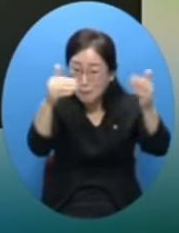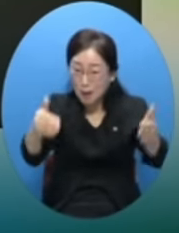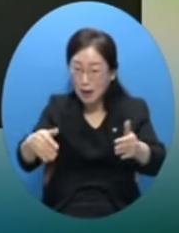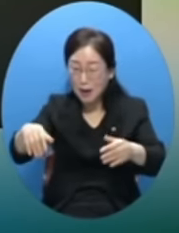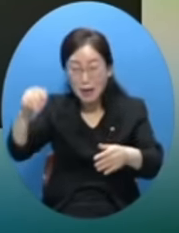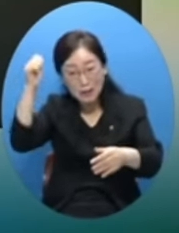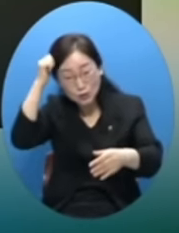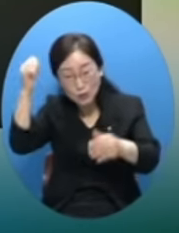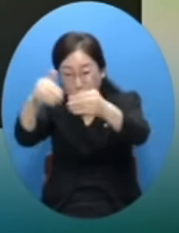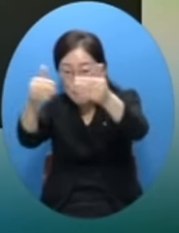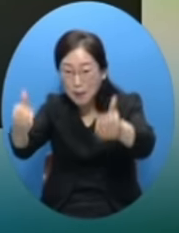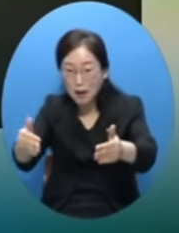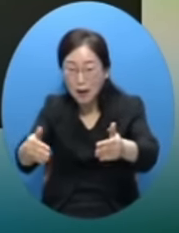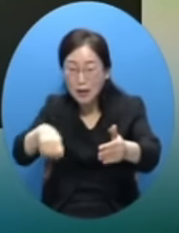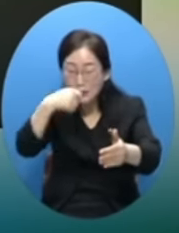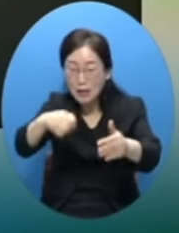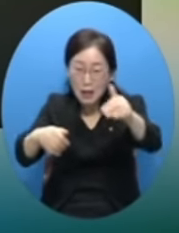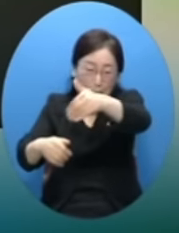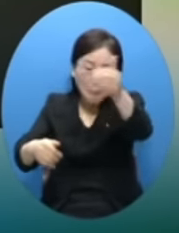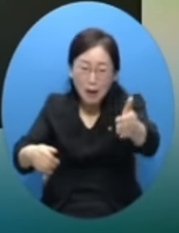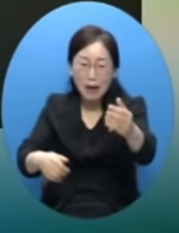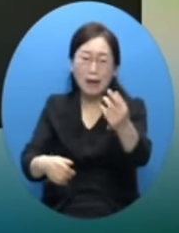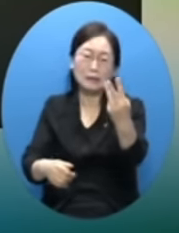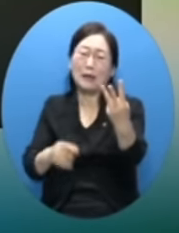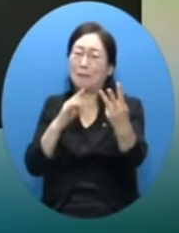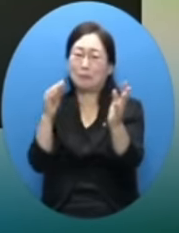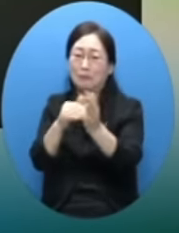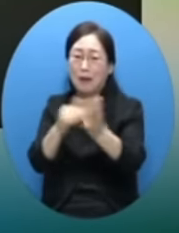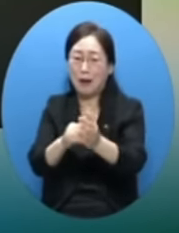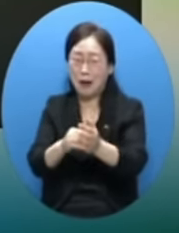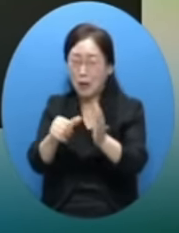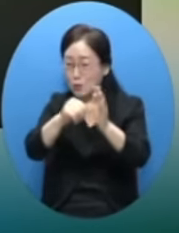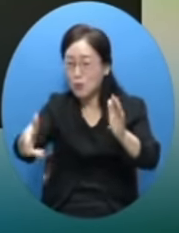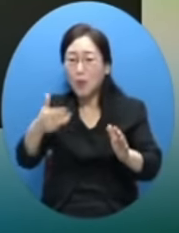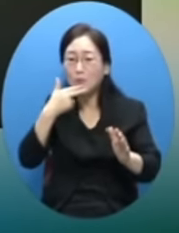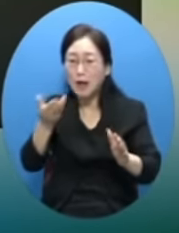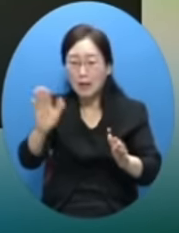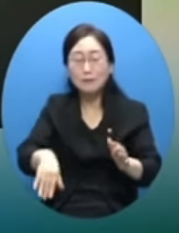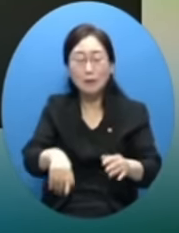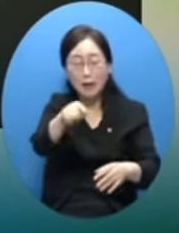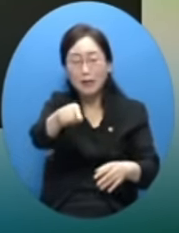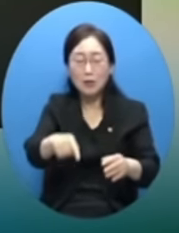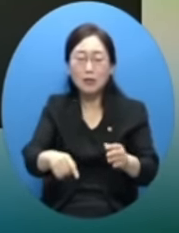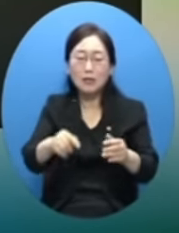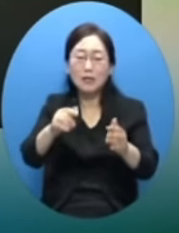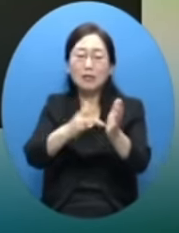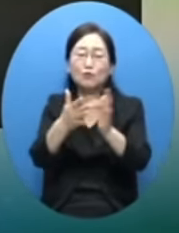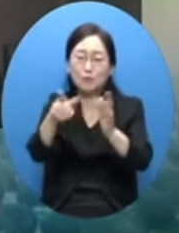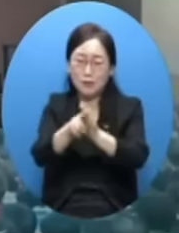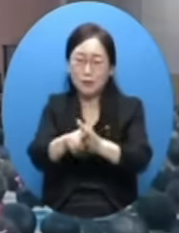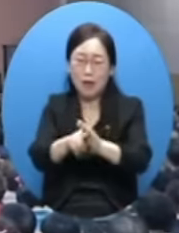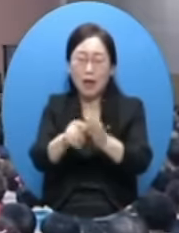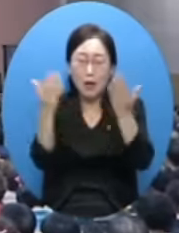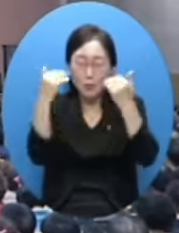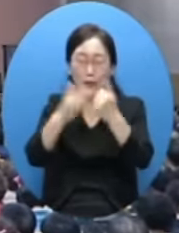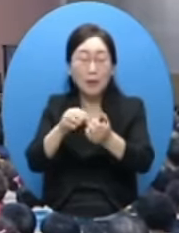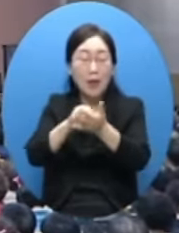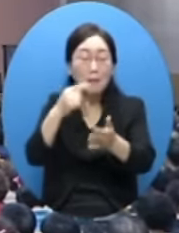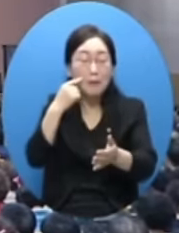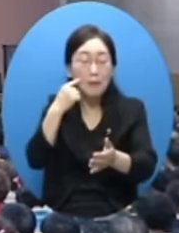한 동씩만 있고 알리지 않은 학교였는데 어머니가 야, 이게 크리스천 학교니까 일로 가라. 그래서 어머니 말씀